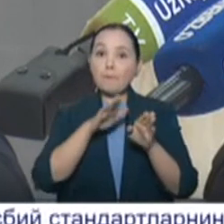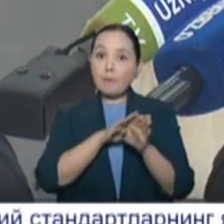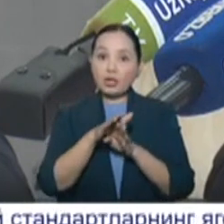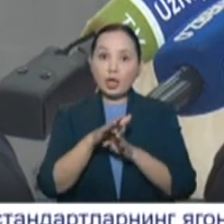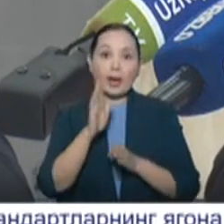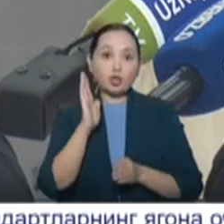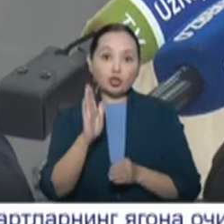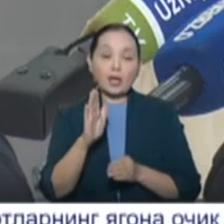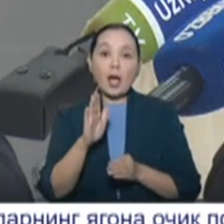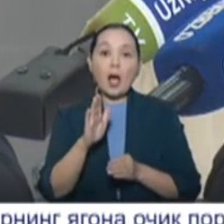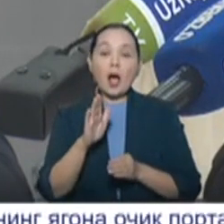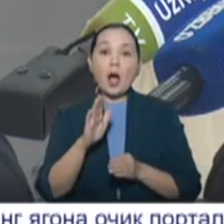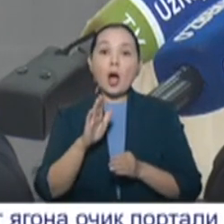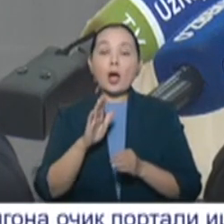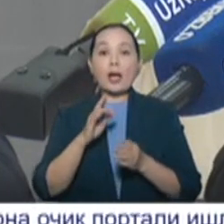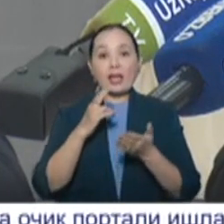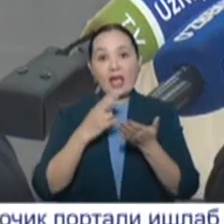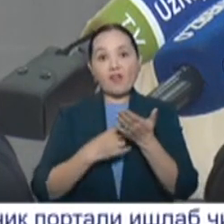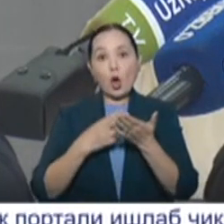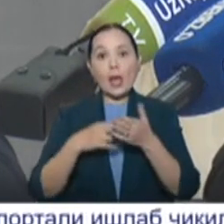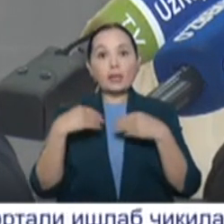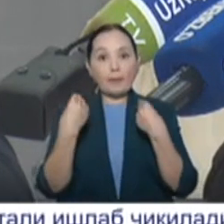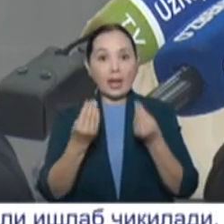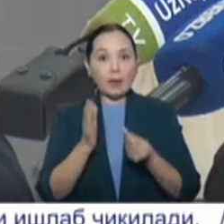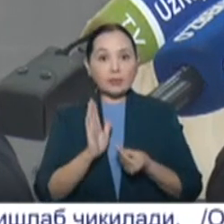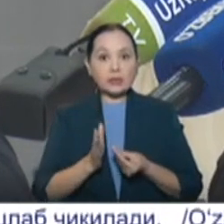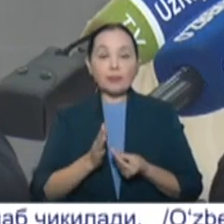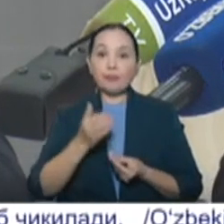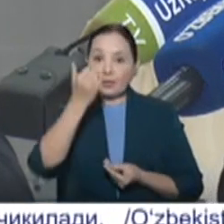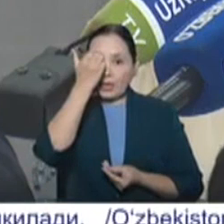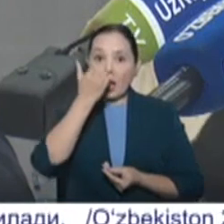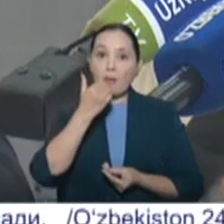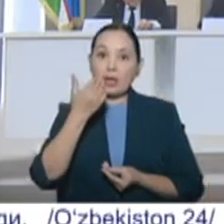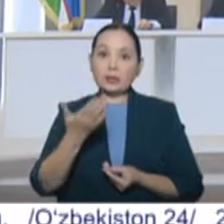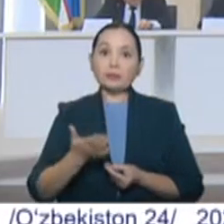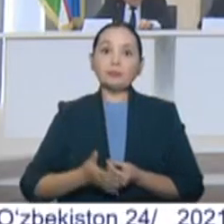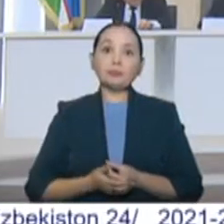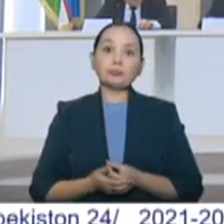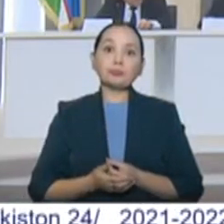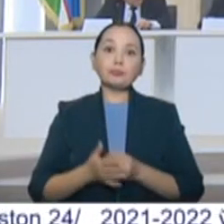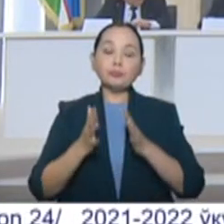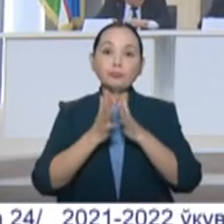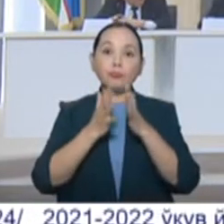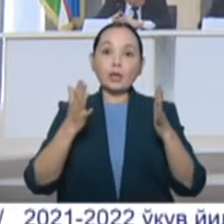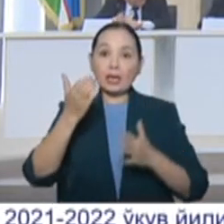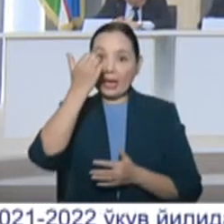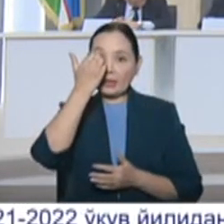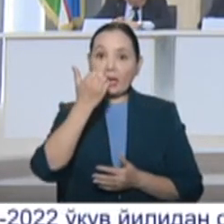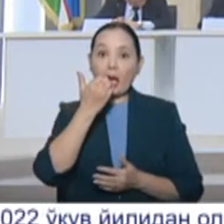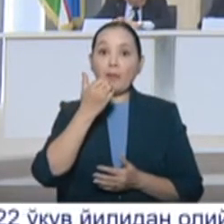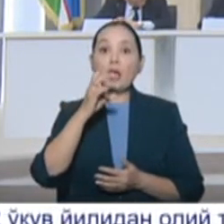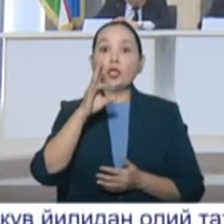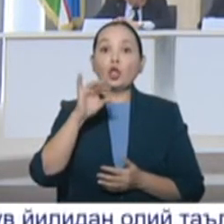bajarishiga to'liq kafolat beramiz. Rahmat. Katta rahmat Nazirjon aka